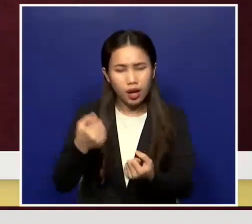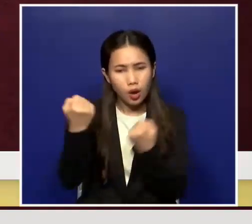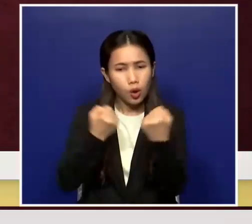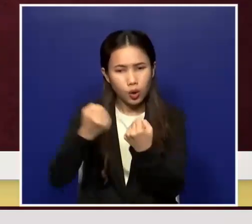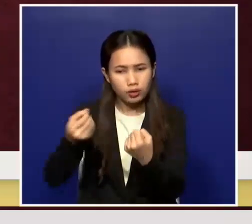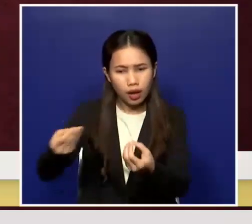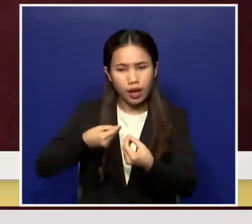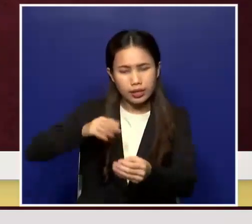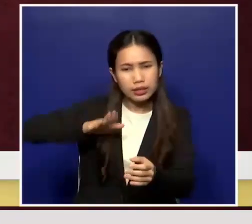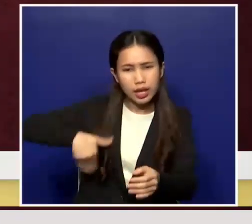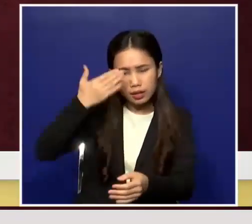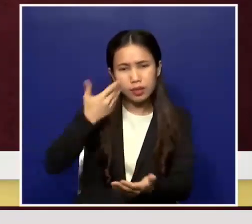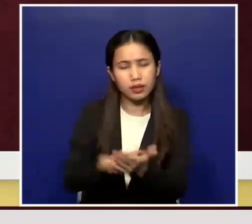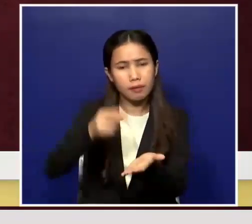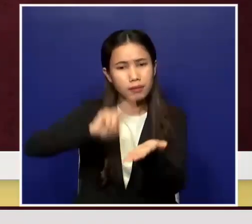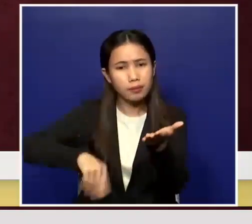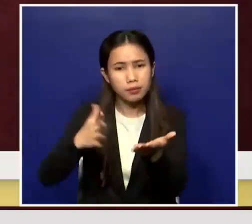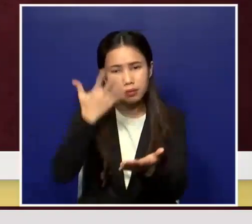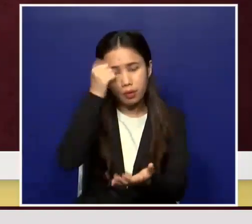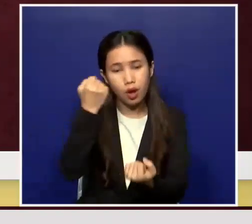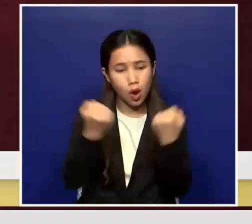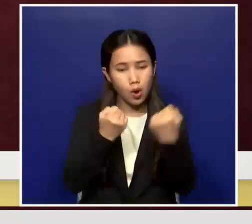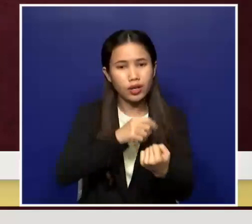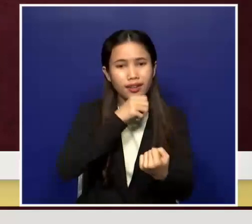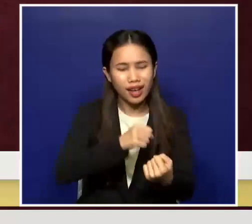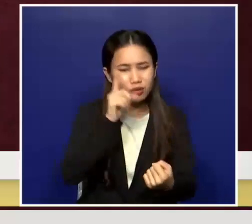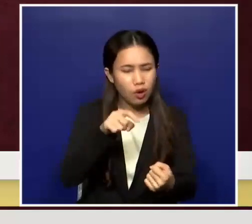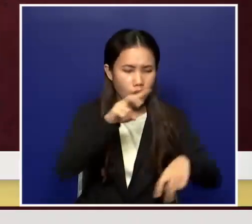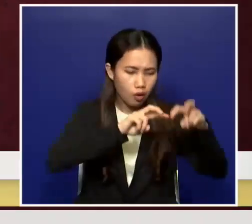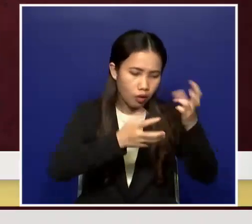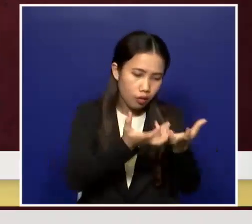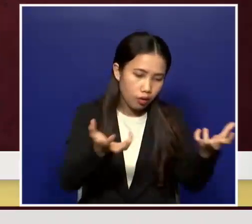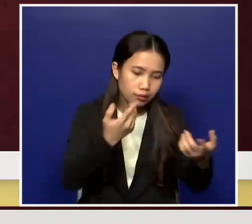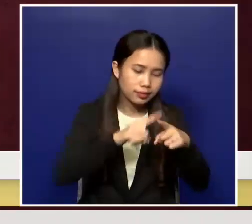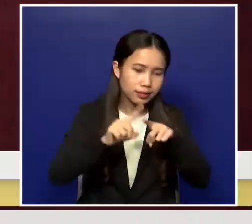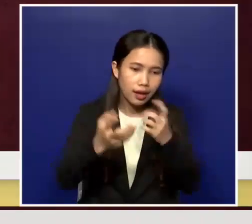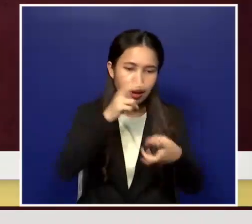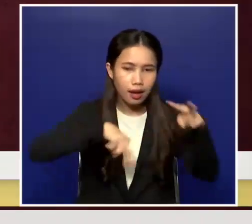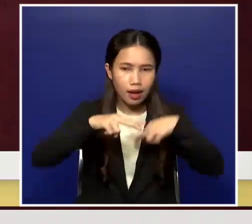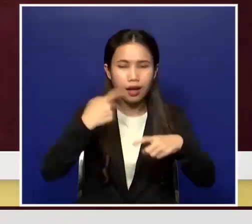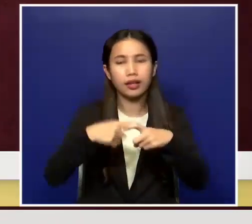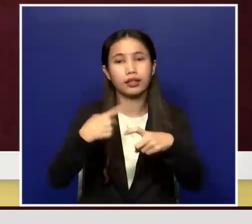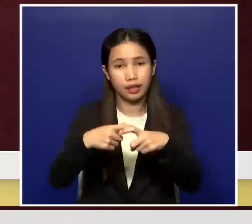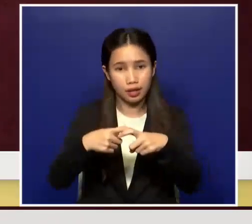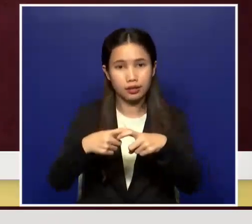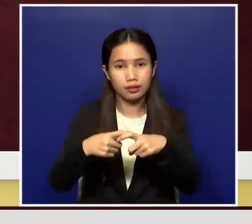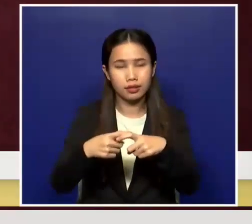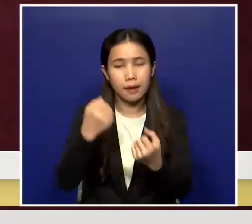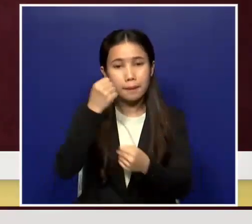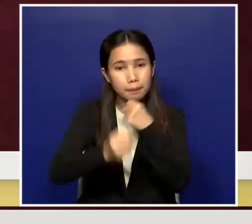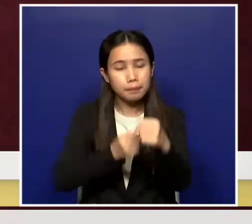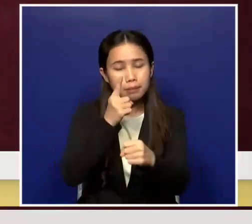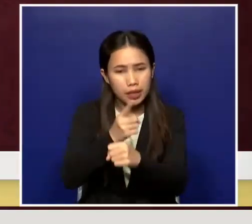ทำไมไม่ช้าล่ะครับรถเชียงกงกว่าจะหาอะไรกว่าจะดัดแปลงกว่าจะซ่อม ปีนึงผลิตได้ไม่แค่ไม่เกิน3คัน5